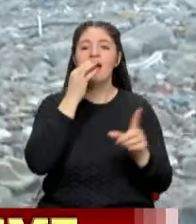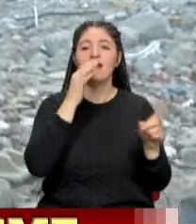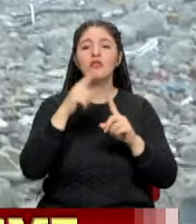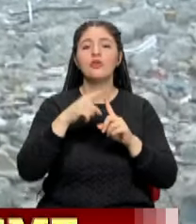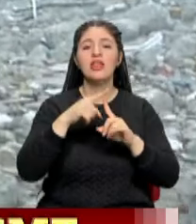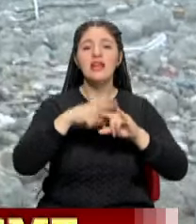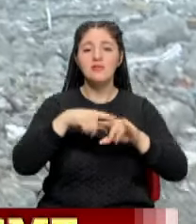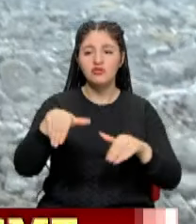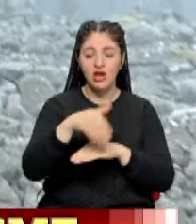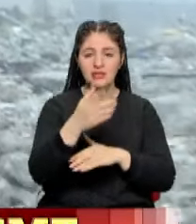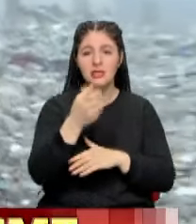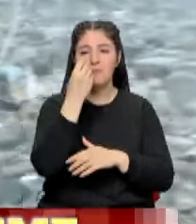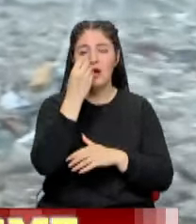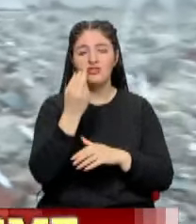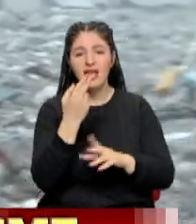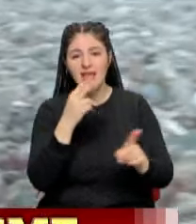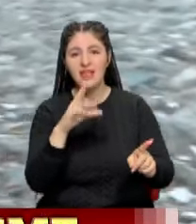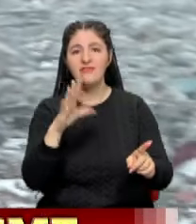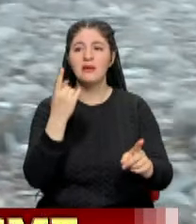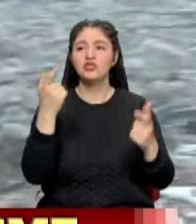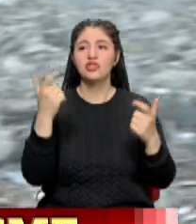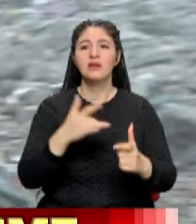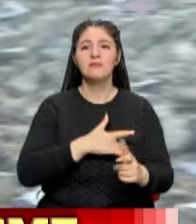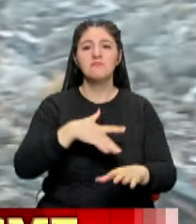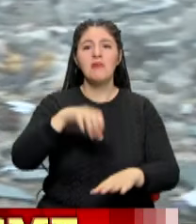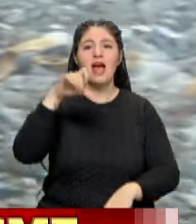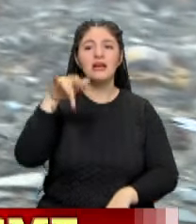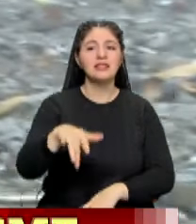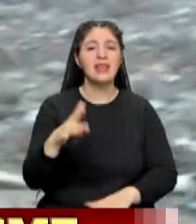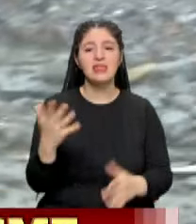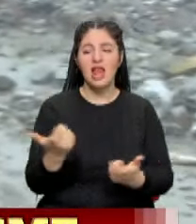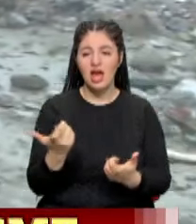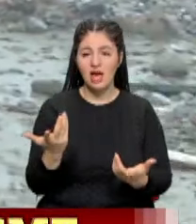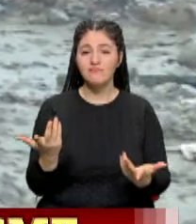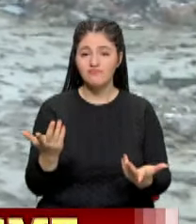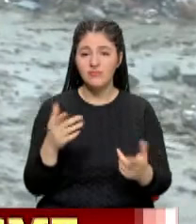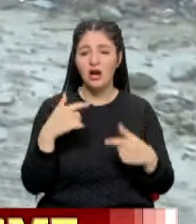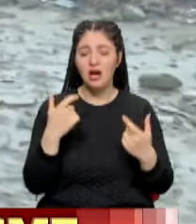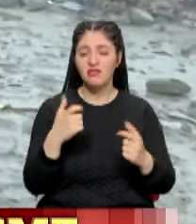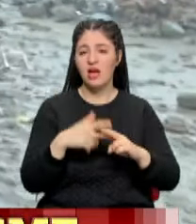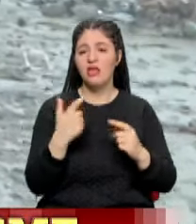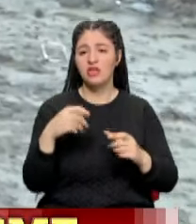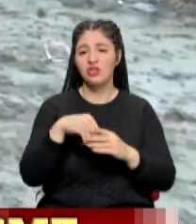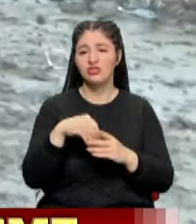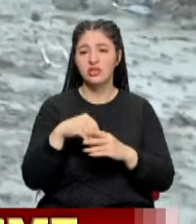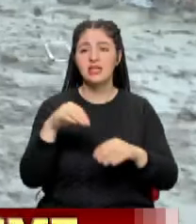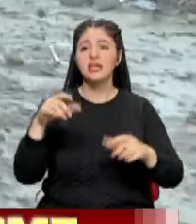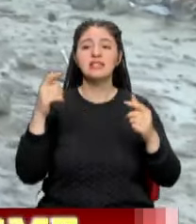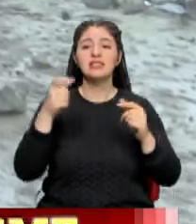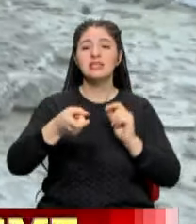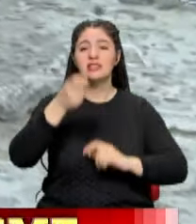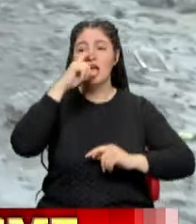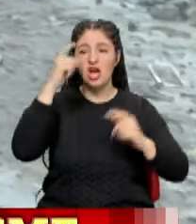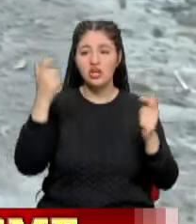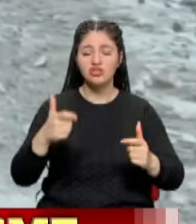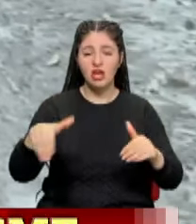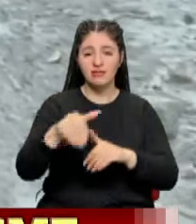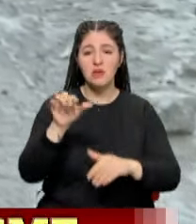İlmi Caddesi, Bahçeli 7 ya da bir şehrin kalbi ne ise aslında Hatay Antakya için Saray Caddesi de